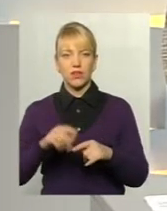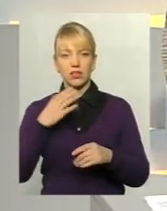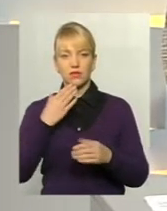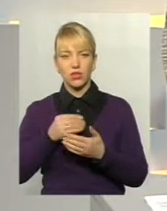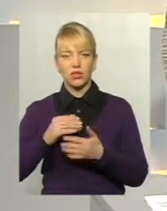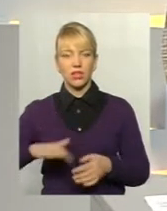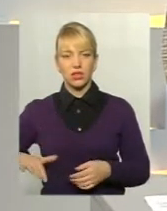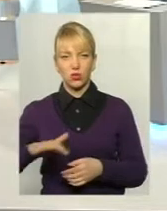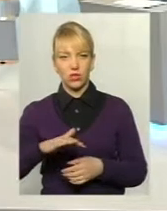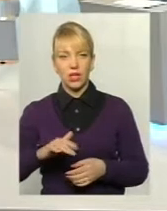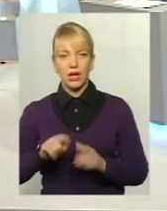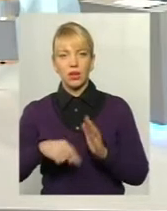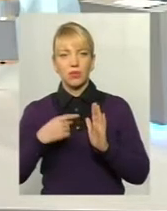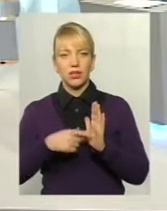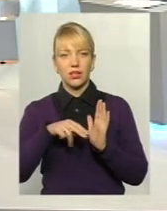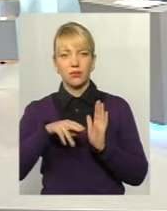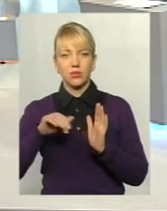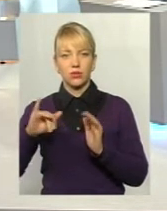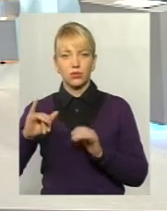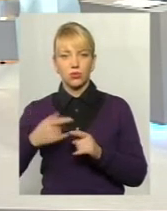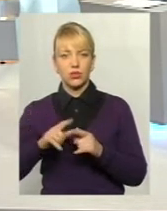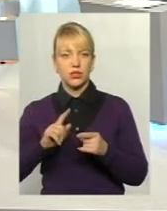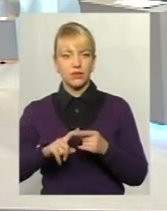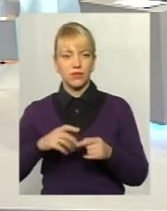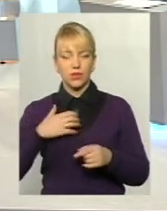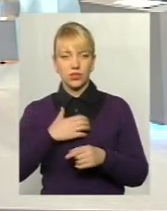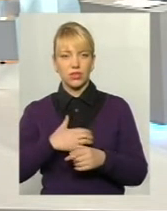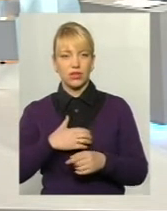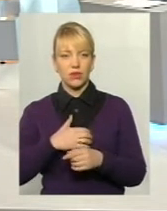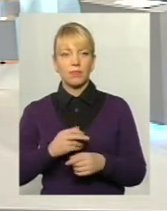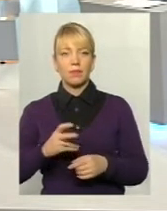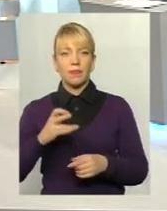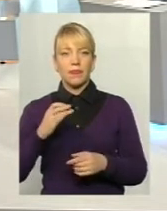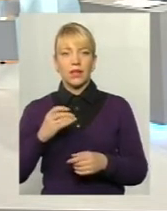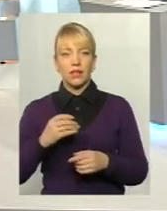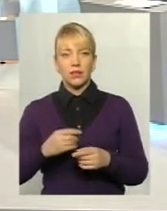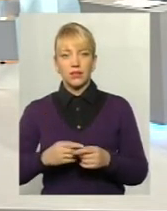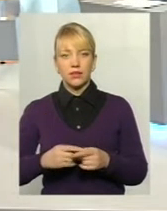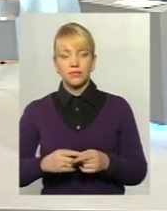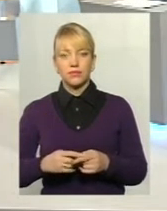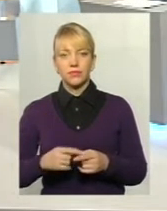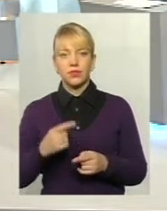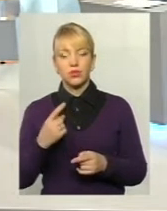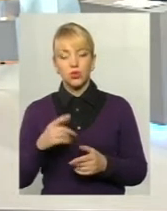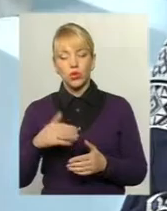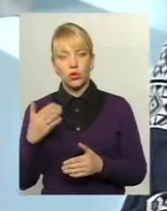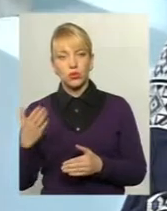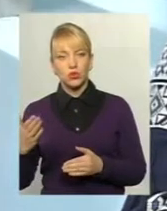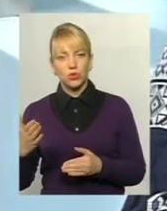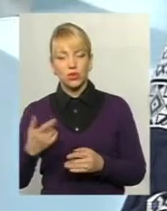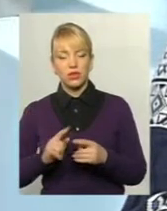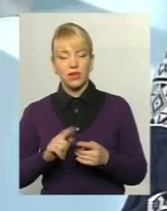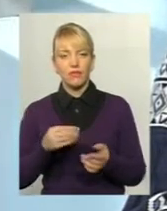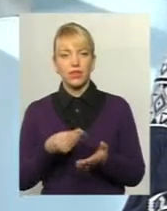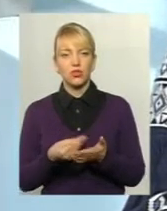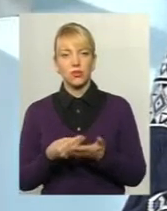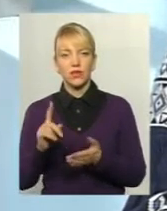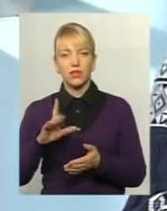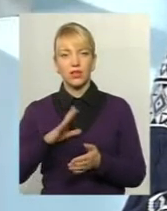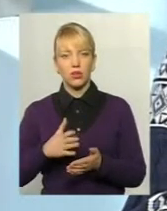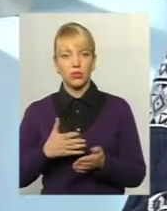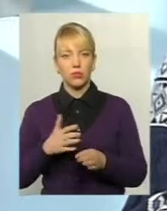І питання профтехосвіти стоїть надзвичайно гостро. З однієї сторони, те фінансування, яке йшлося з